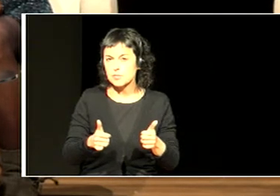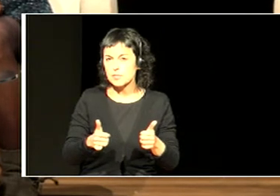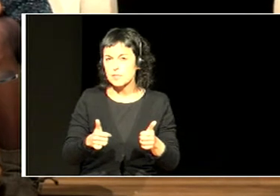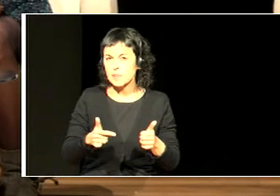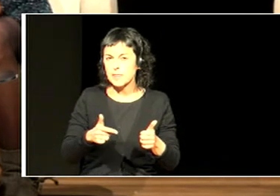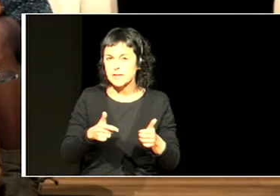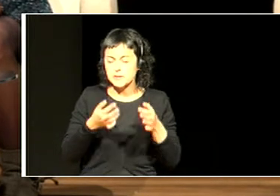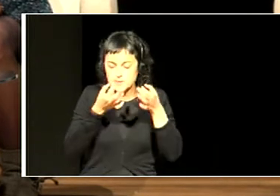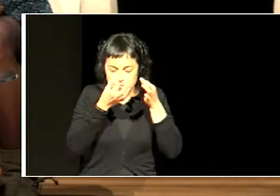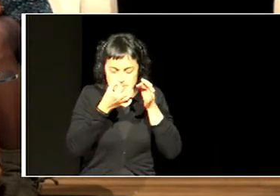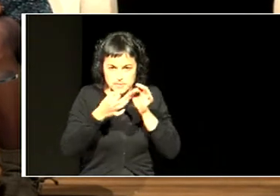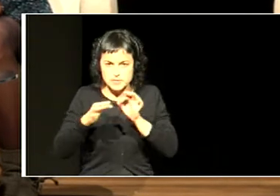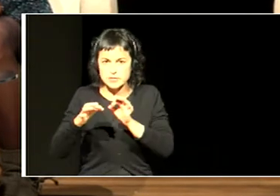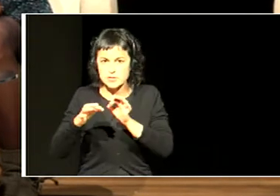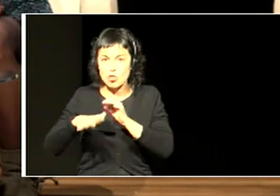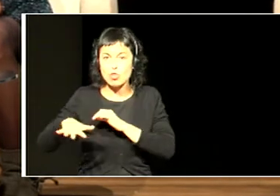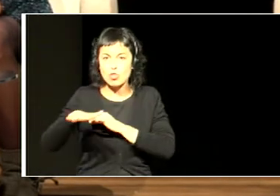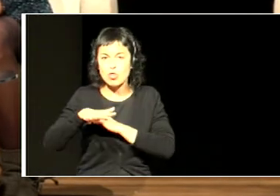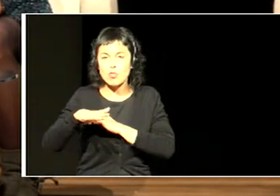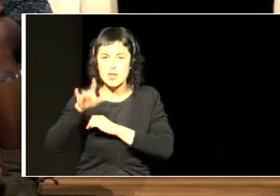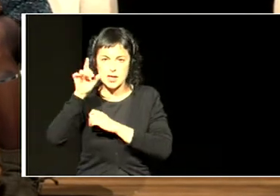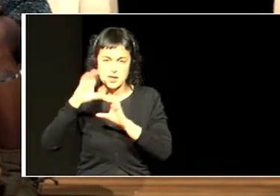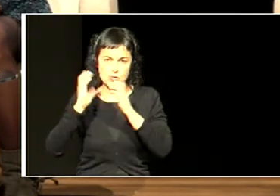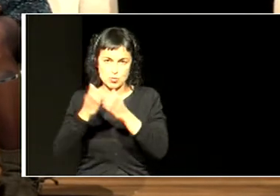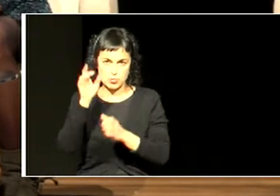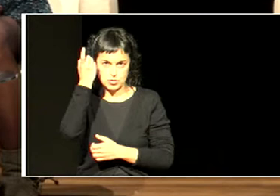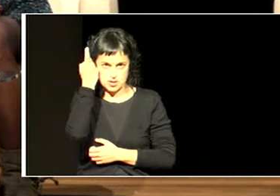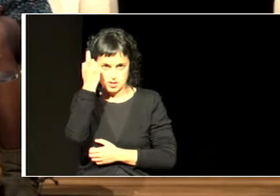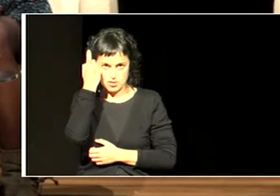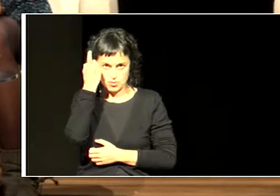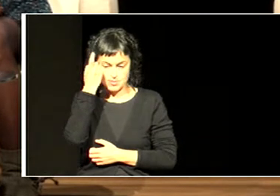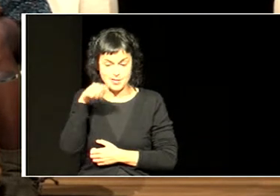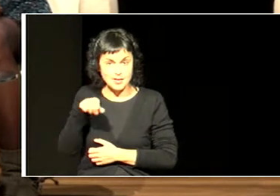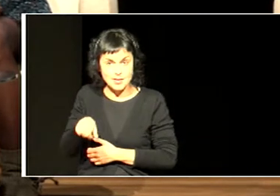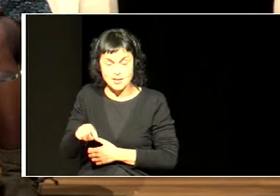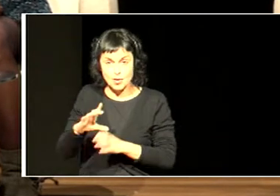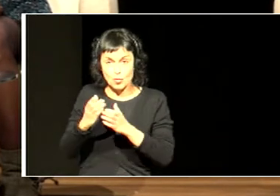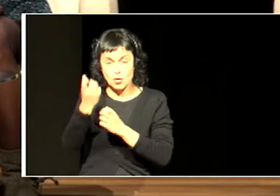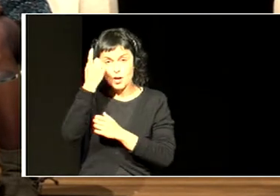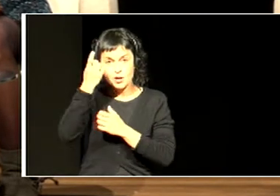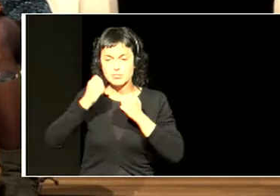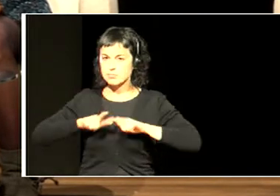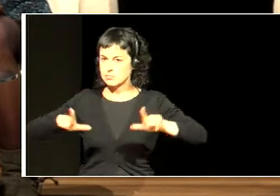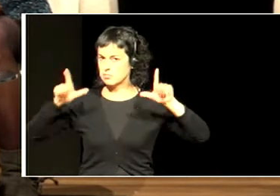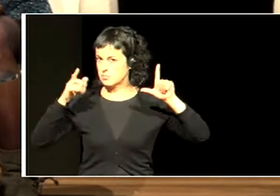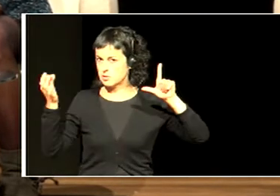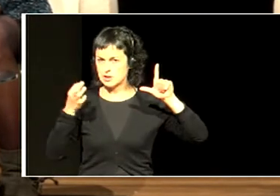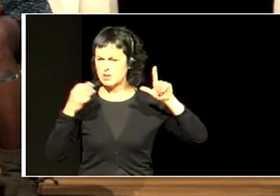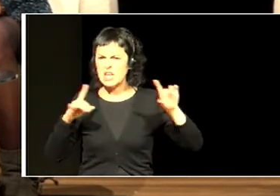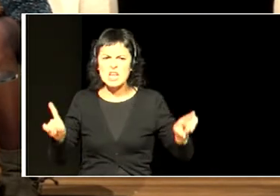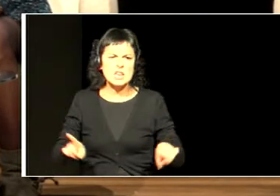fokoa ikasleengan. Ikasleak izan behar dira protagonistak. Ezkidetza, berdin da,